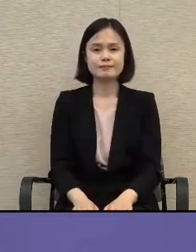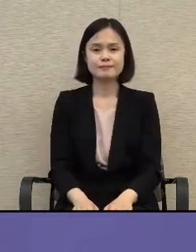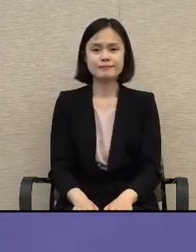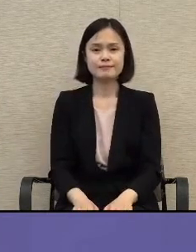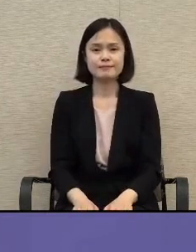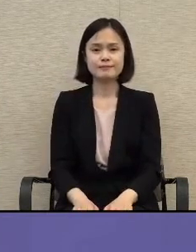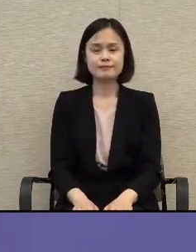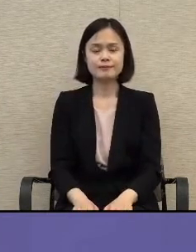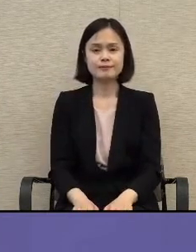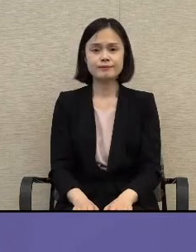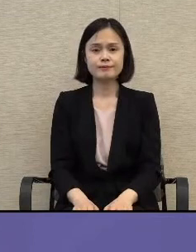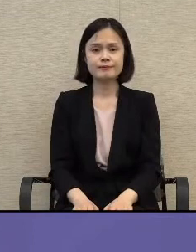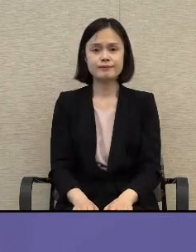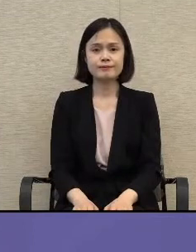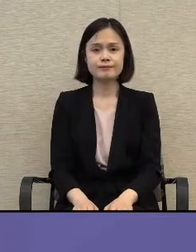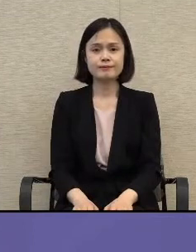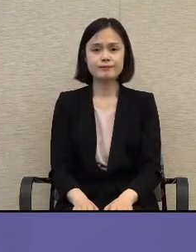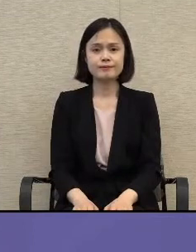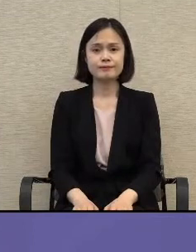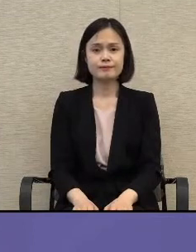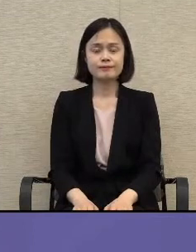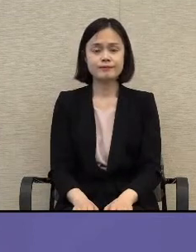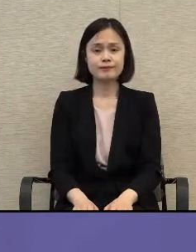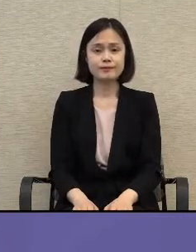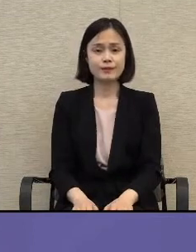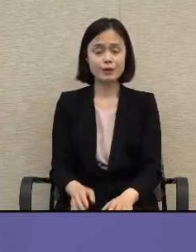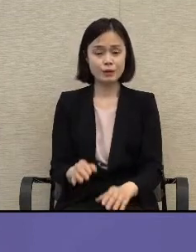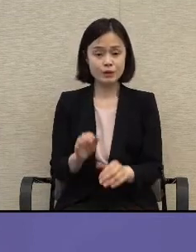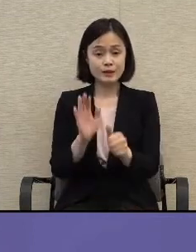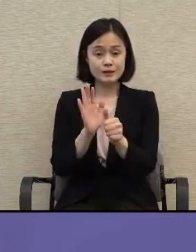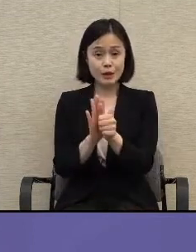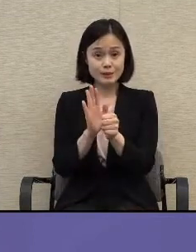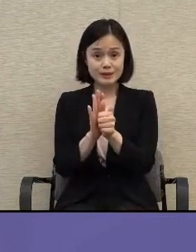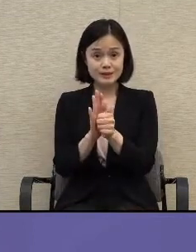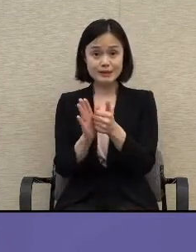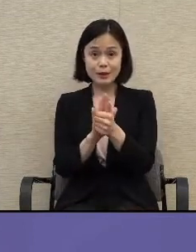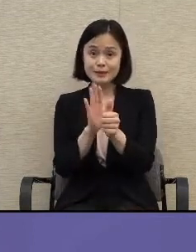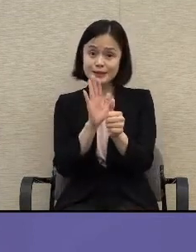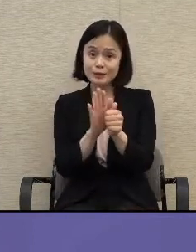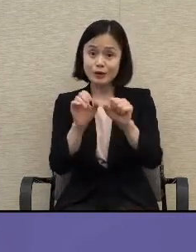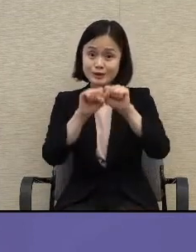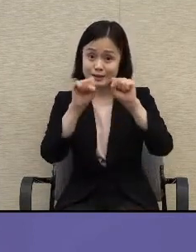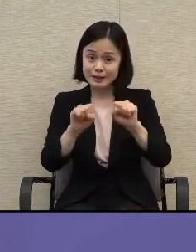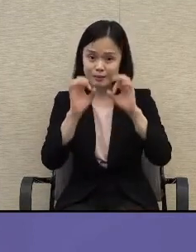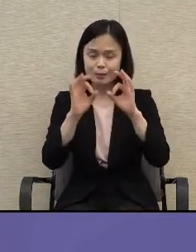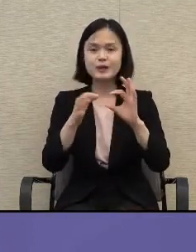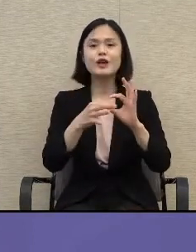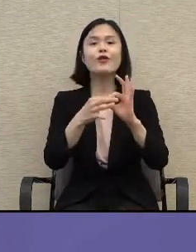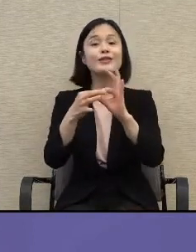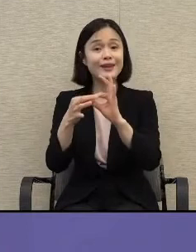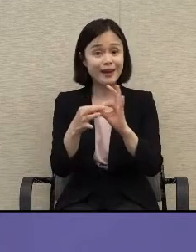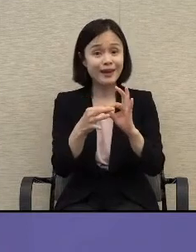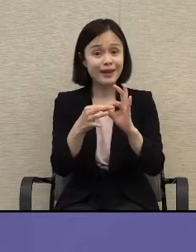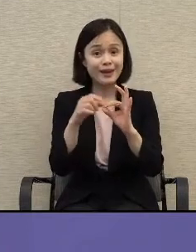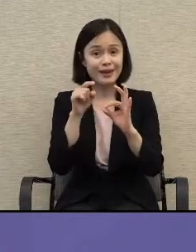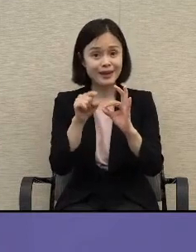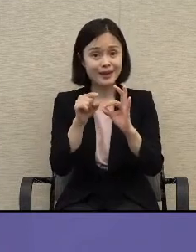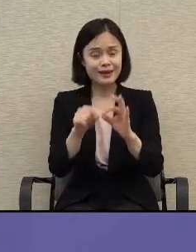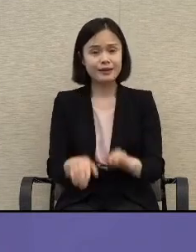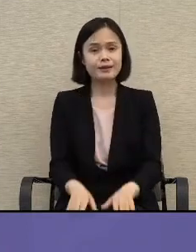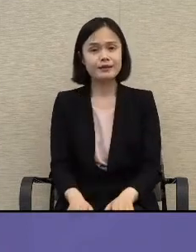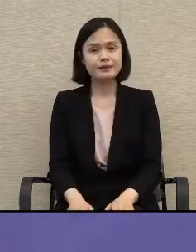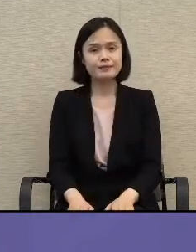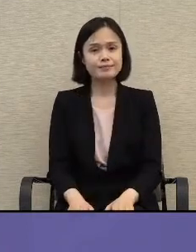그리고 이제 연계라는 게 전달 체계 이야기를 할 때는 결국은 각각 서비스 제공 인프라들의 확충과 더불어서 그 안에서의